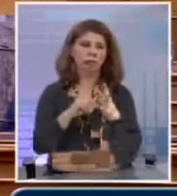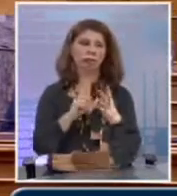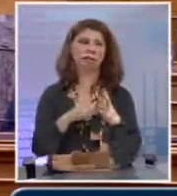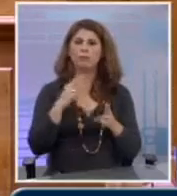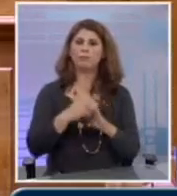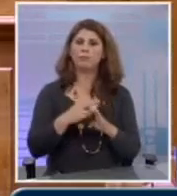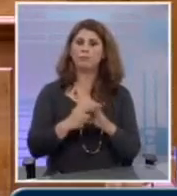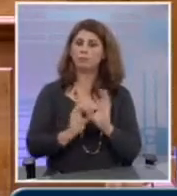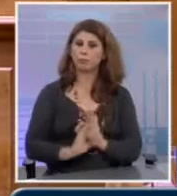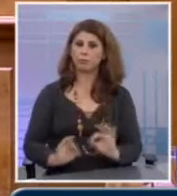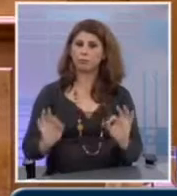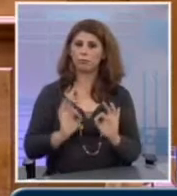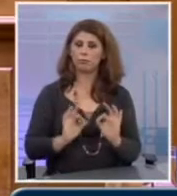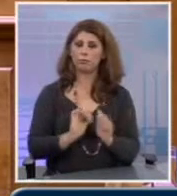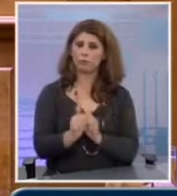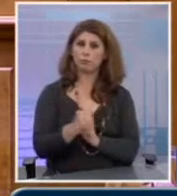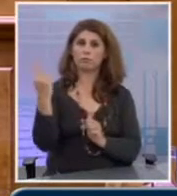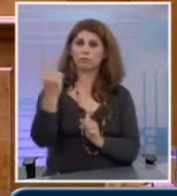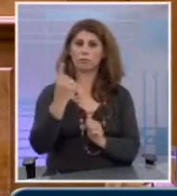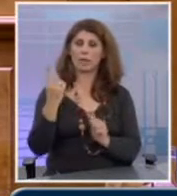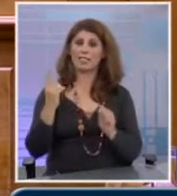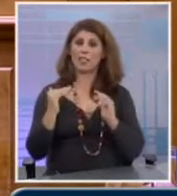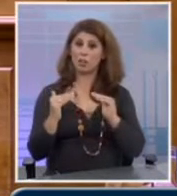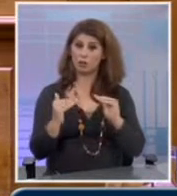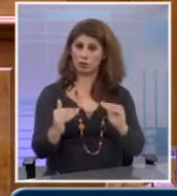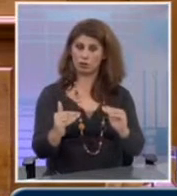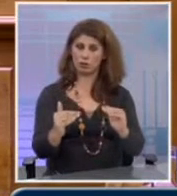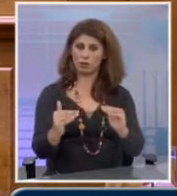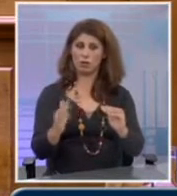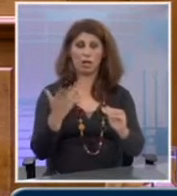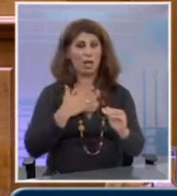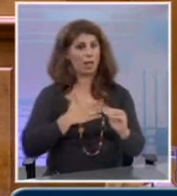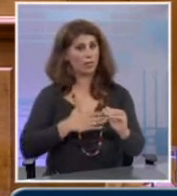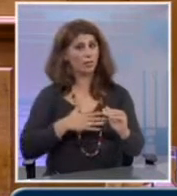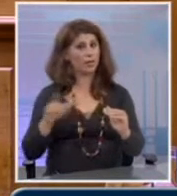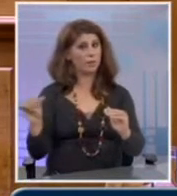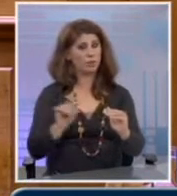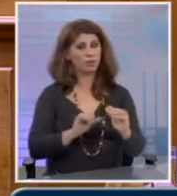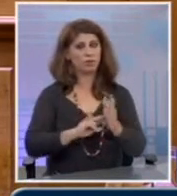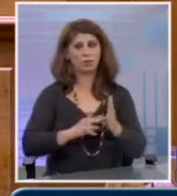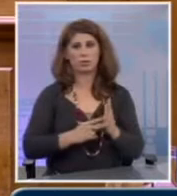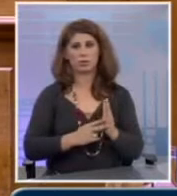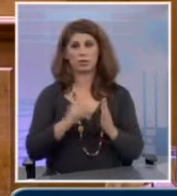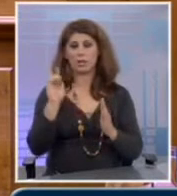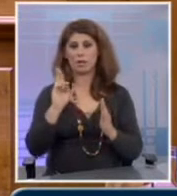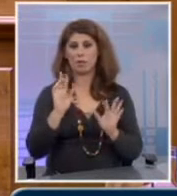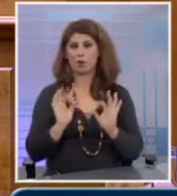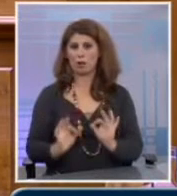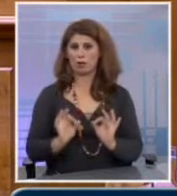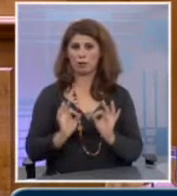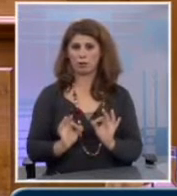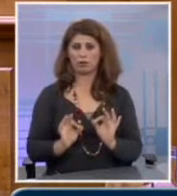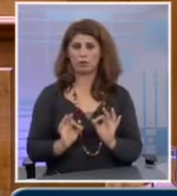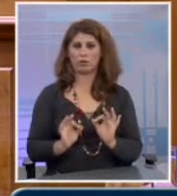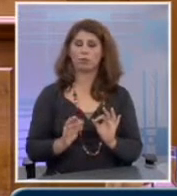προϋπόθεση είναι η αποκατάσταση του κλίματος σταθερότητας. Αν θέλετε, η επιστροφή της οικονομίας σε ένα ρυθμό κανονικό